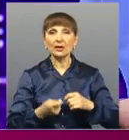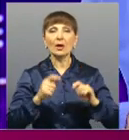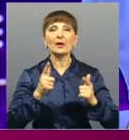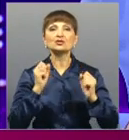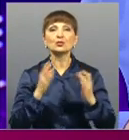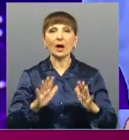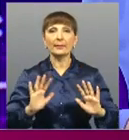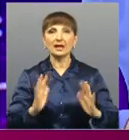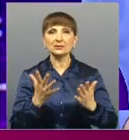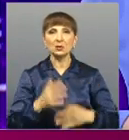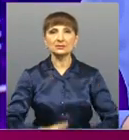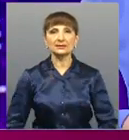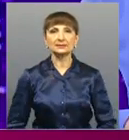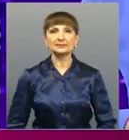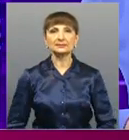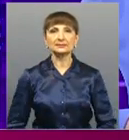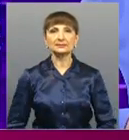происходит?